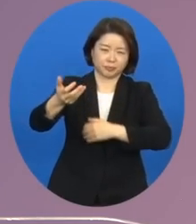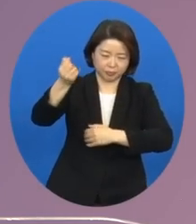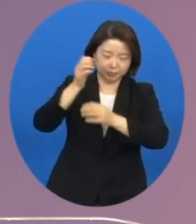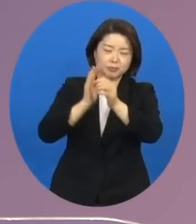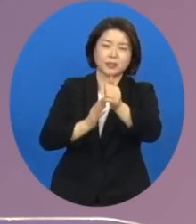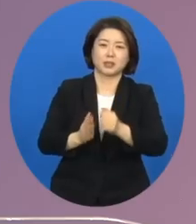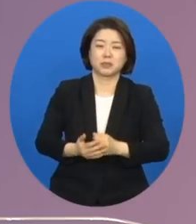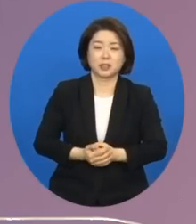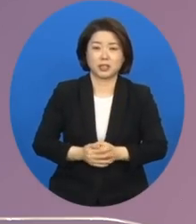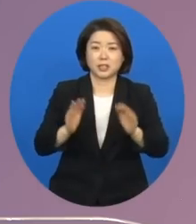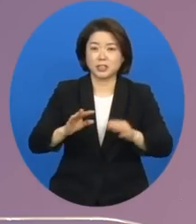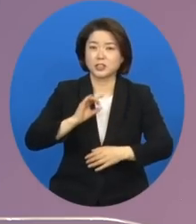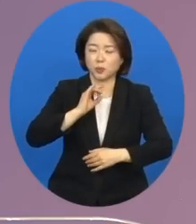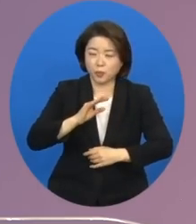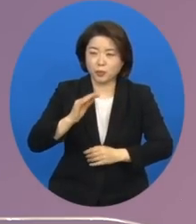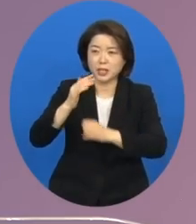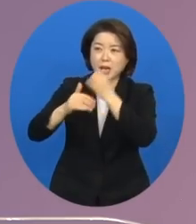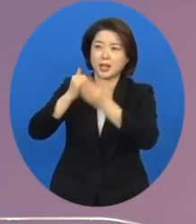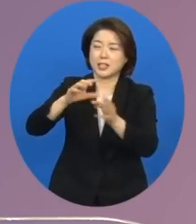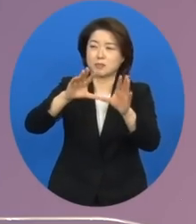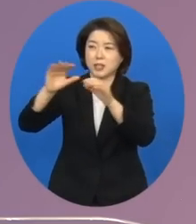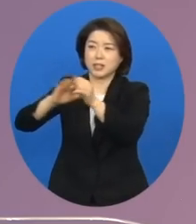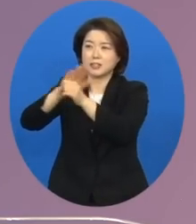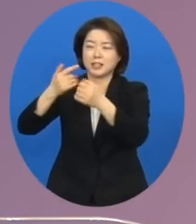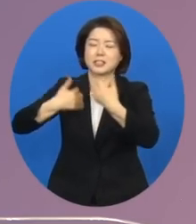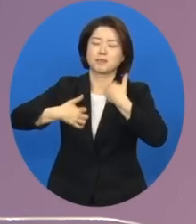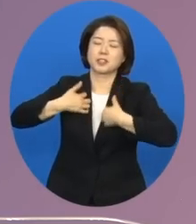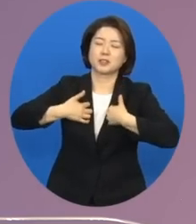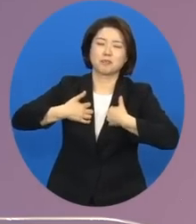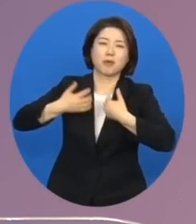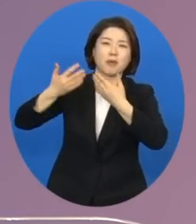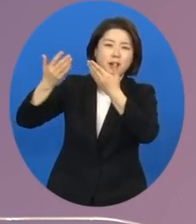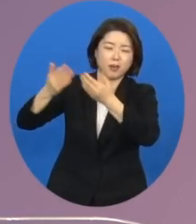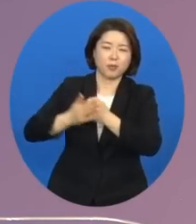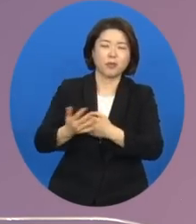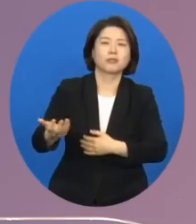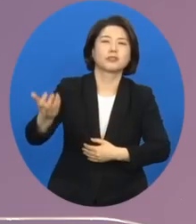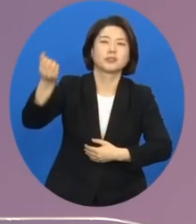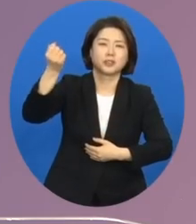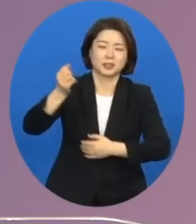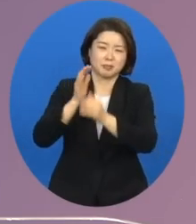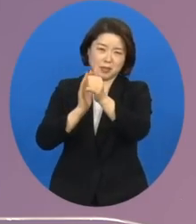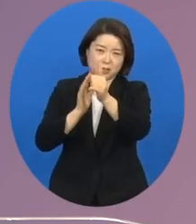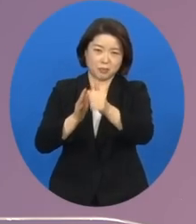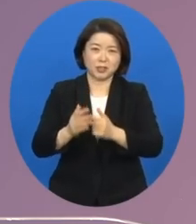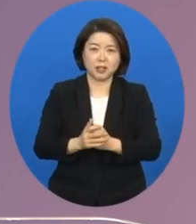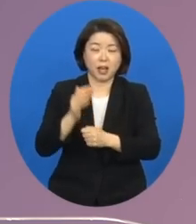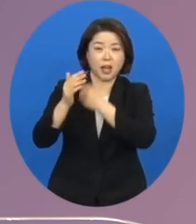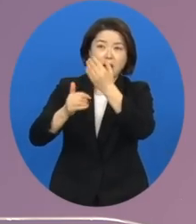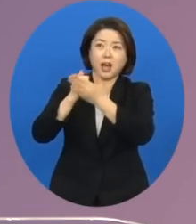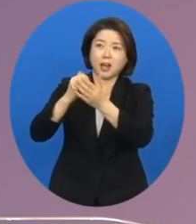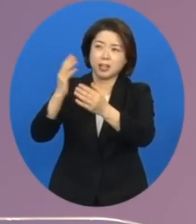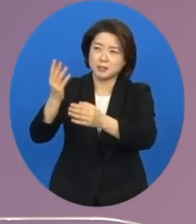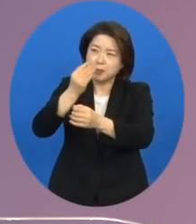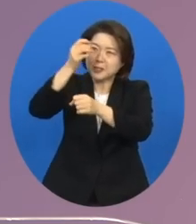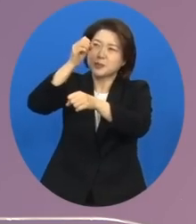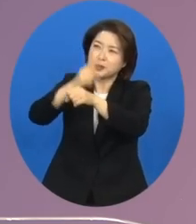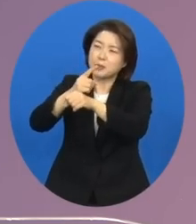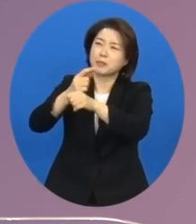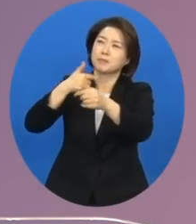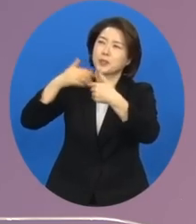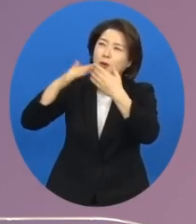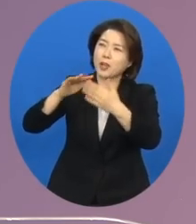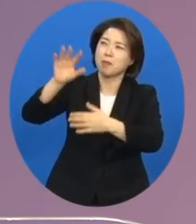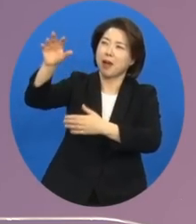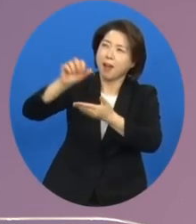이제 오로지 하나님의 인자하심을 기뻐하면서 누리면 좋겠어요 하나님의 성품을 맛보아